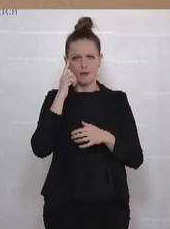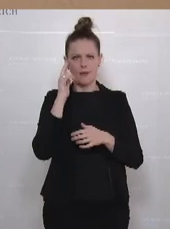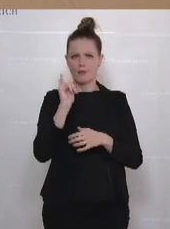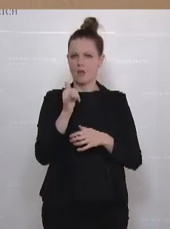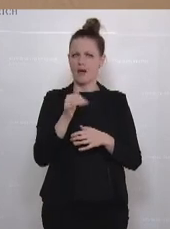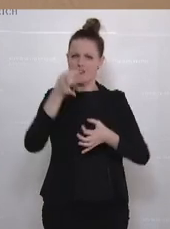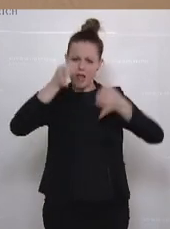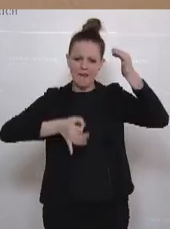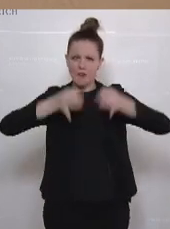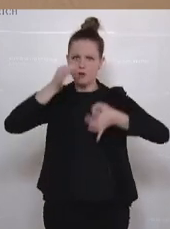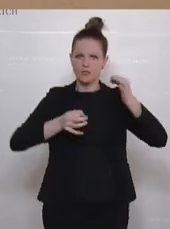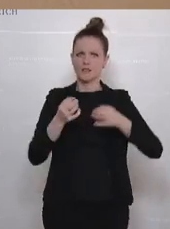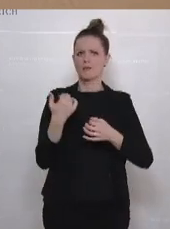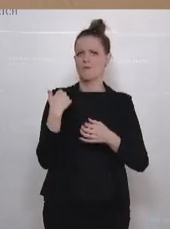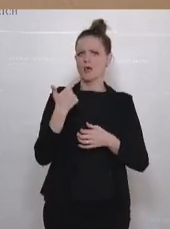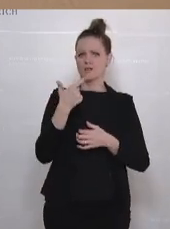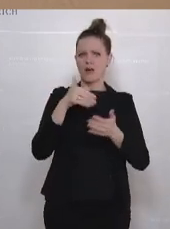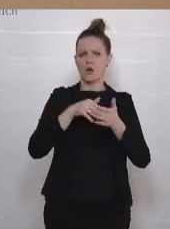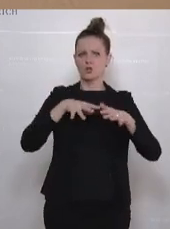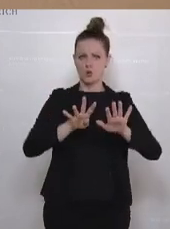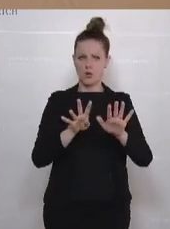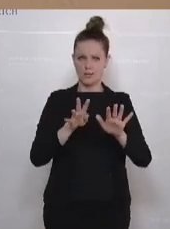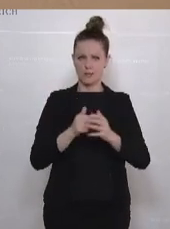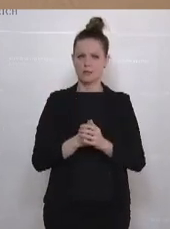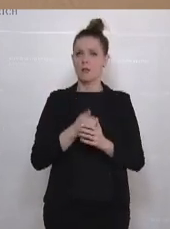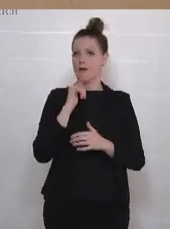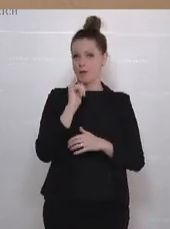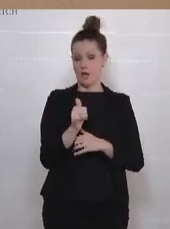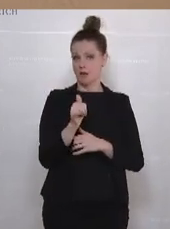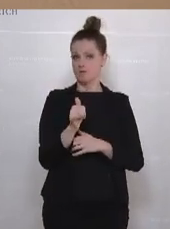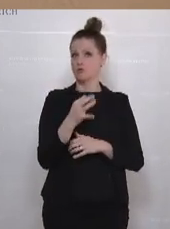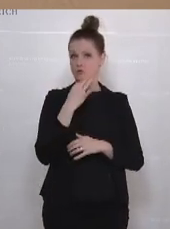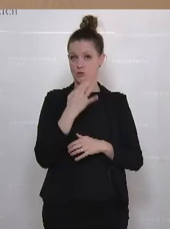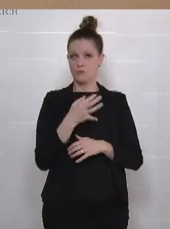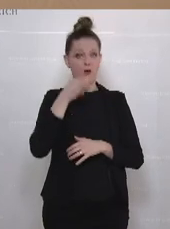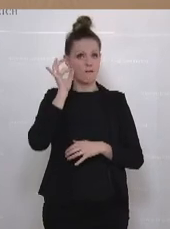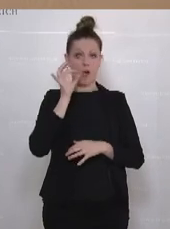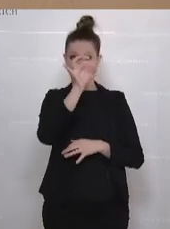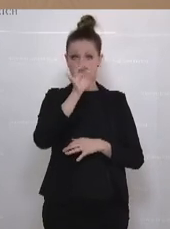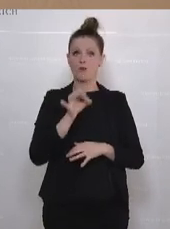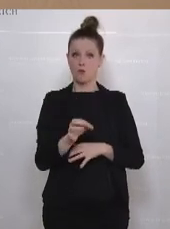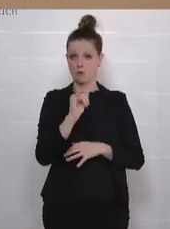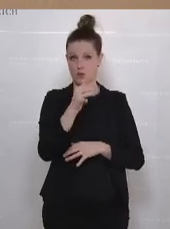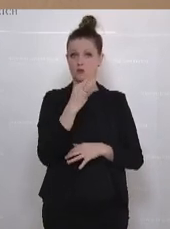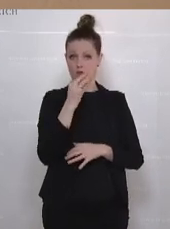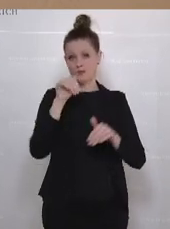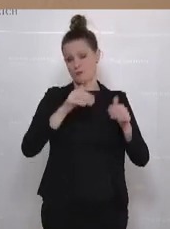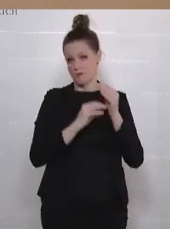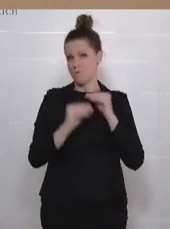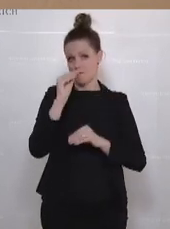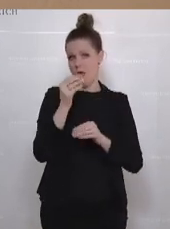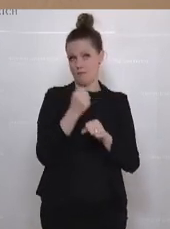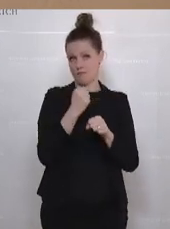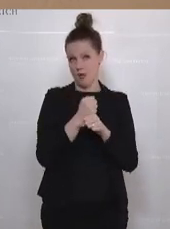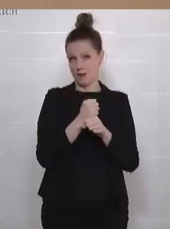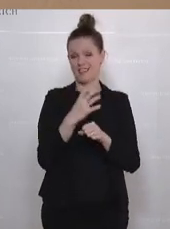einer Evaluierung, die 2019 stattgefunden hat. Ja, ich gebe Ihnen zum Beispiel recht, bei der Frauenquote müsste man mehr machen. Ich glaube